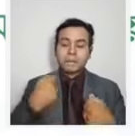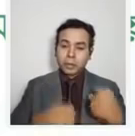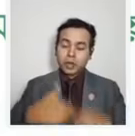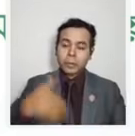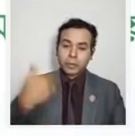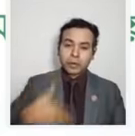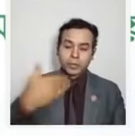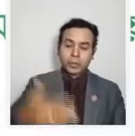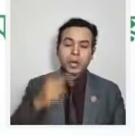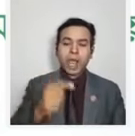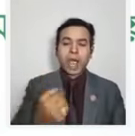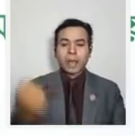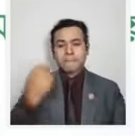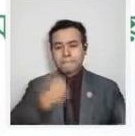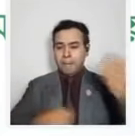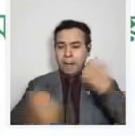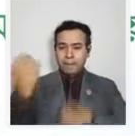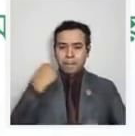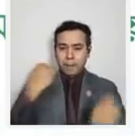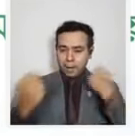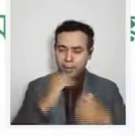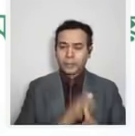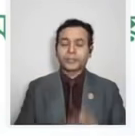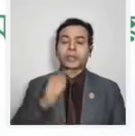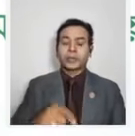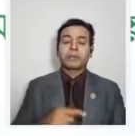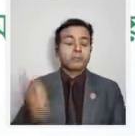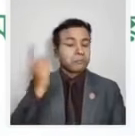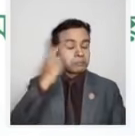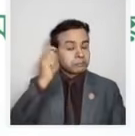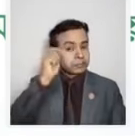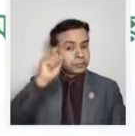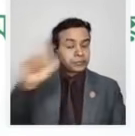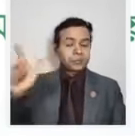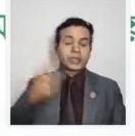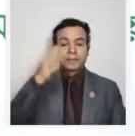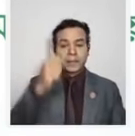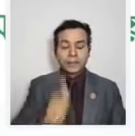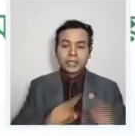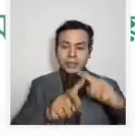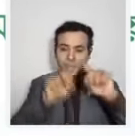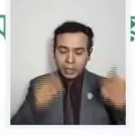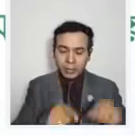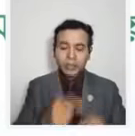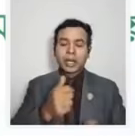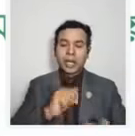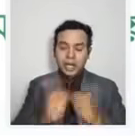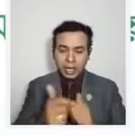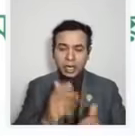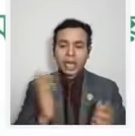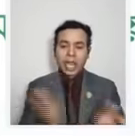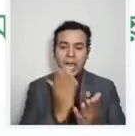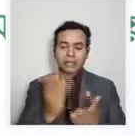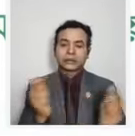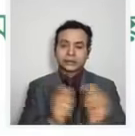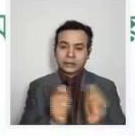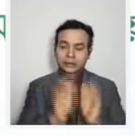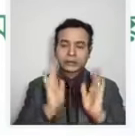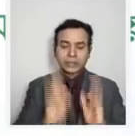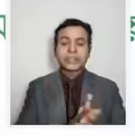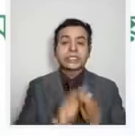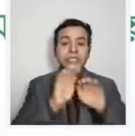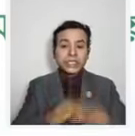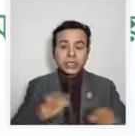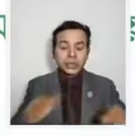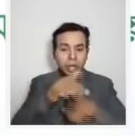থাকলে আপনার রোগ প্রতিরোধ ক্ষমতা বৃদ্ধি পাবে। রোগ প্রতিরোধ ক্ষমতা বাড়ানোর জন্য সবসময় হালকা ব্যায়াম করবেন, মনকে উদ্দীপ্ত